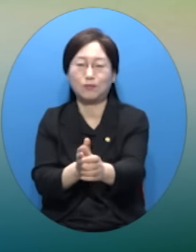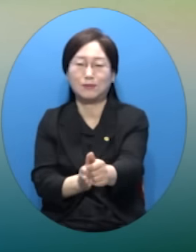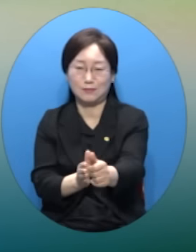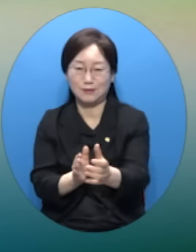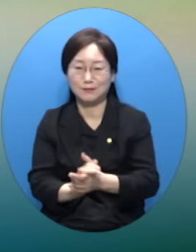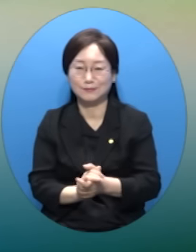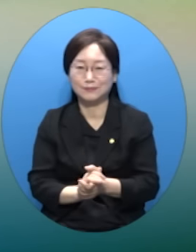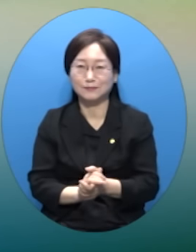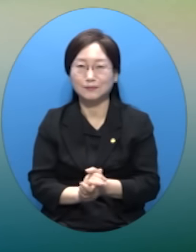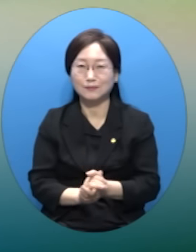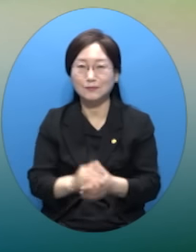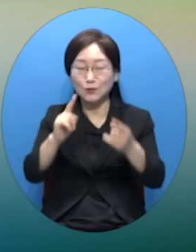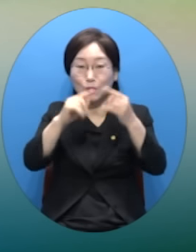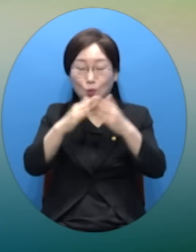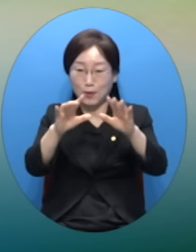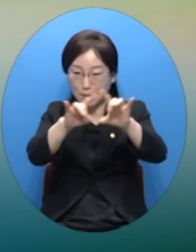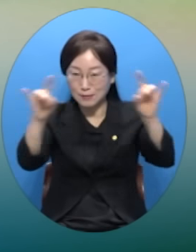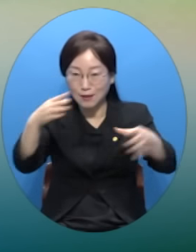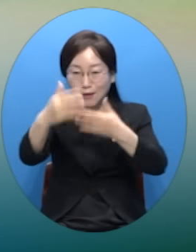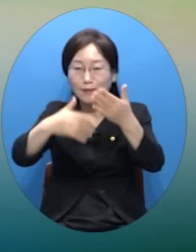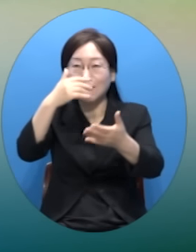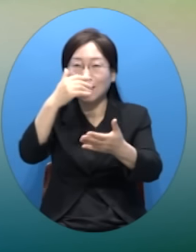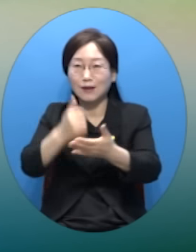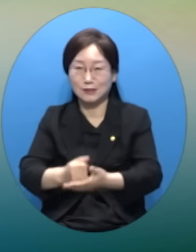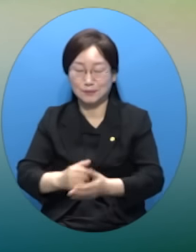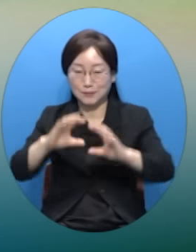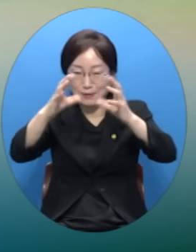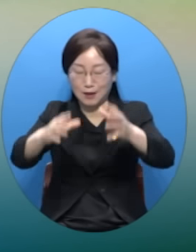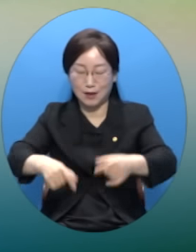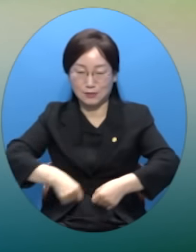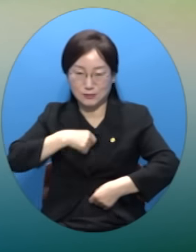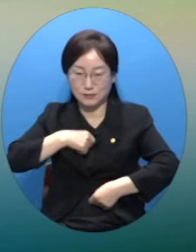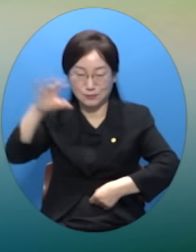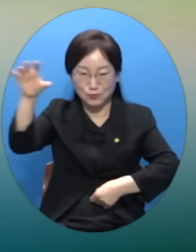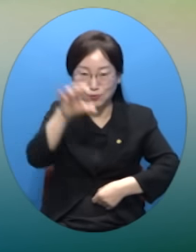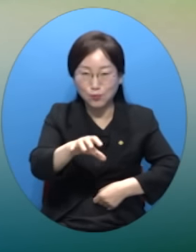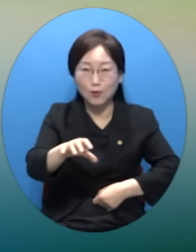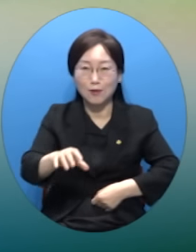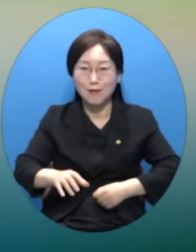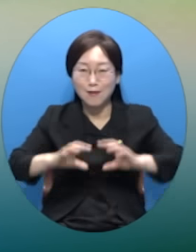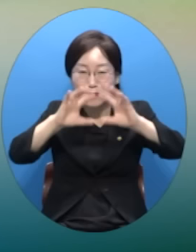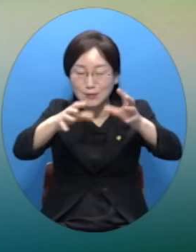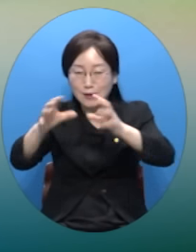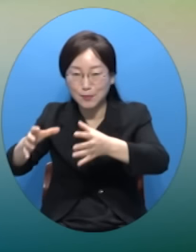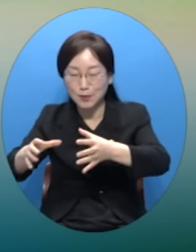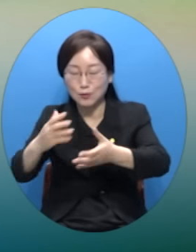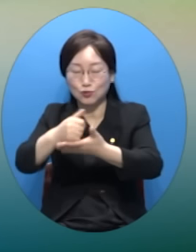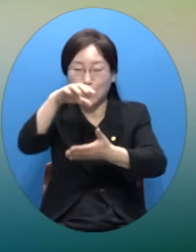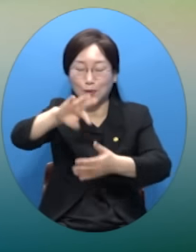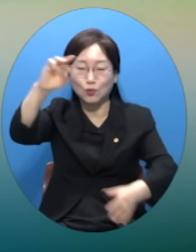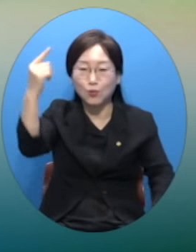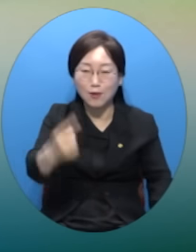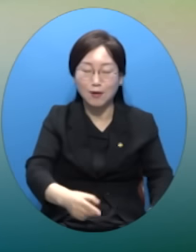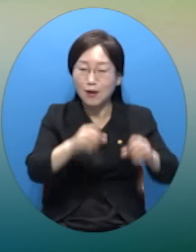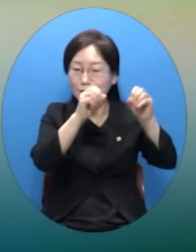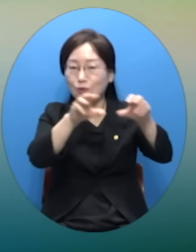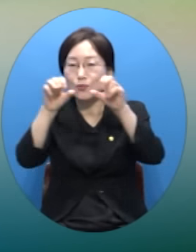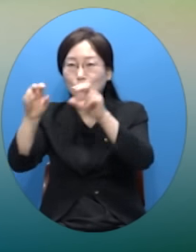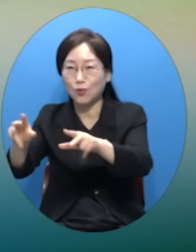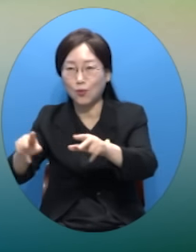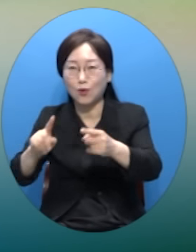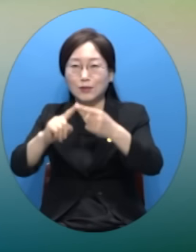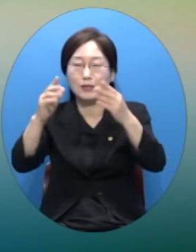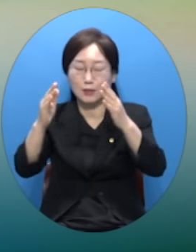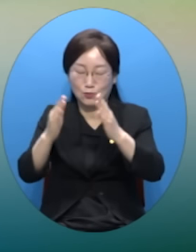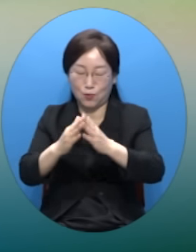원합니다. 그래서 교회마다 하나님의 나라의 의를 구하며 전 세계 열방에 주께 돌아오도록 선교 완성을 위해 나아가는 기도의 집으로 서는